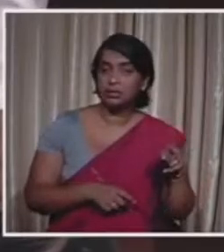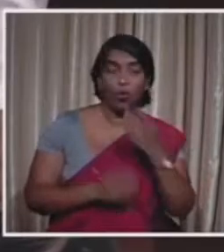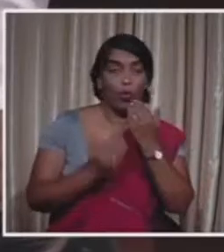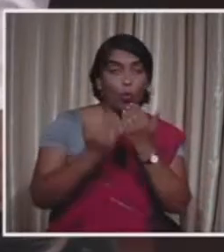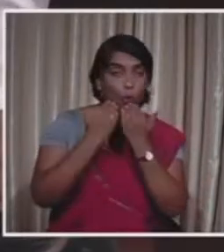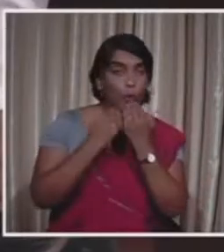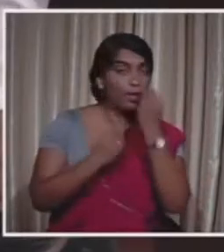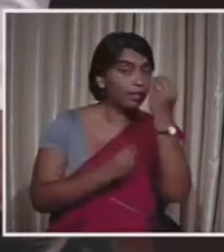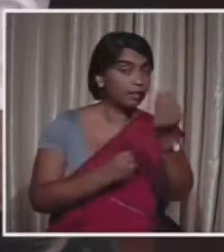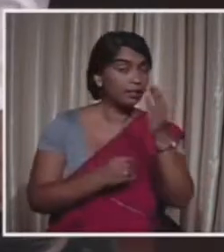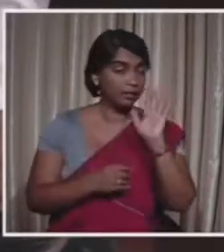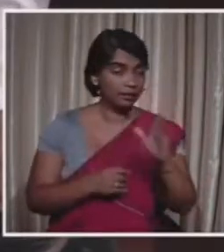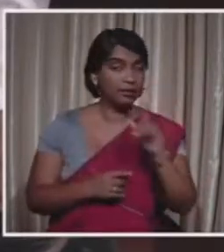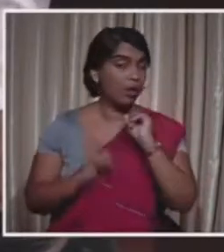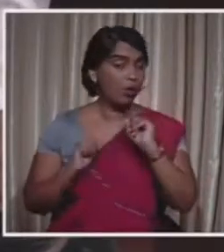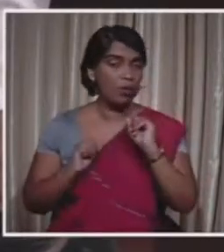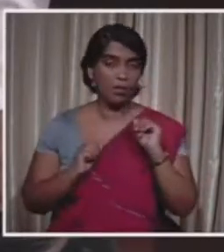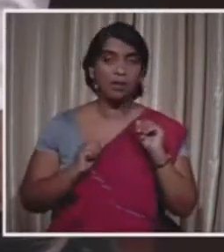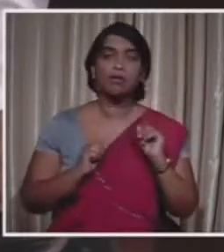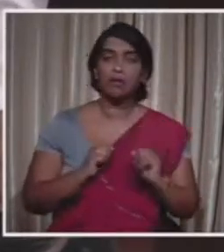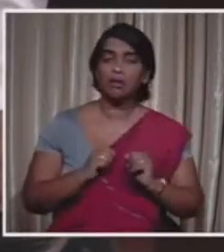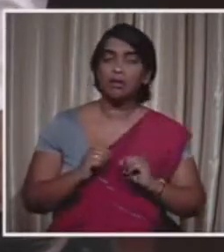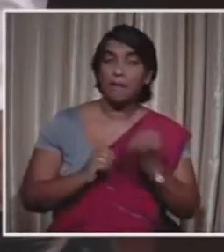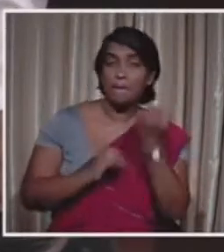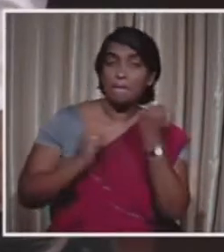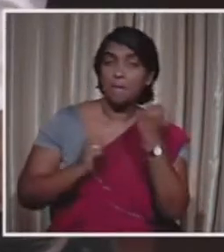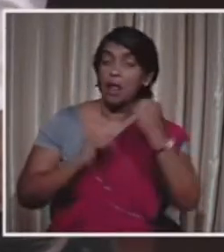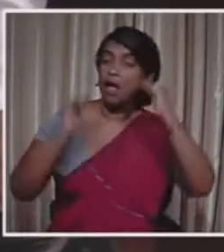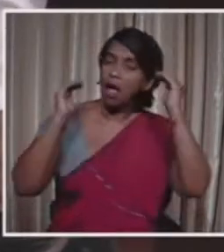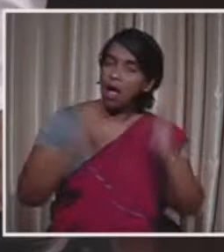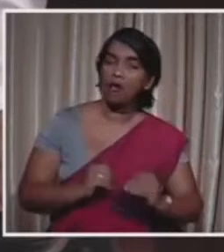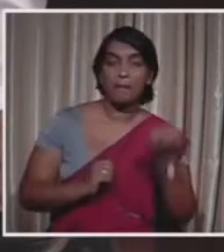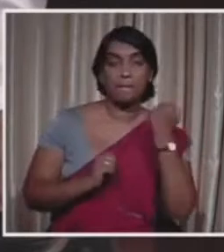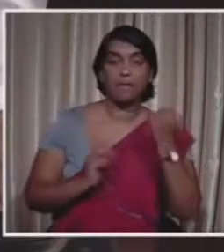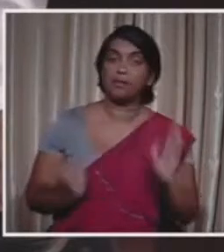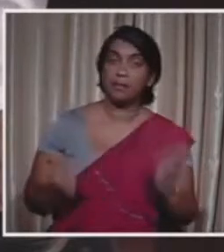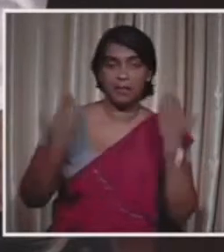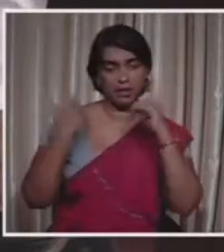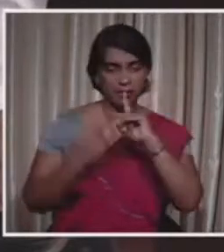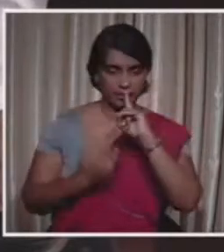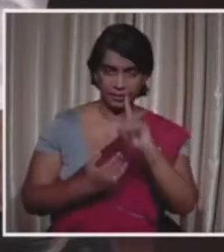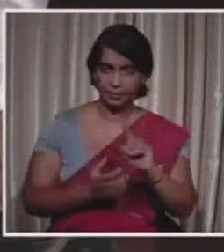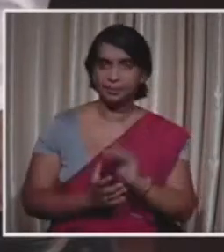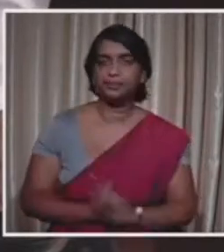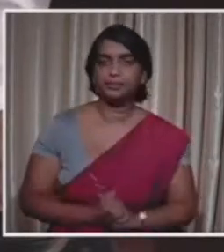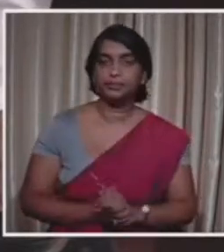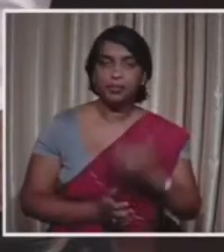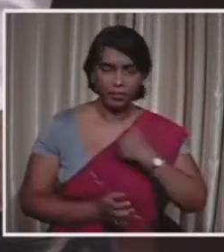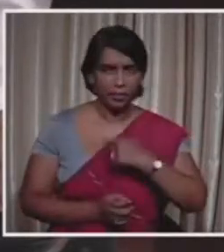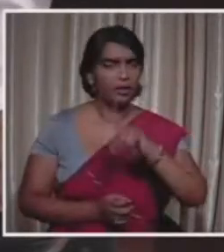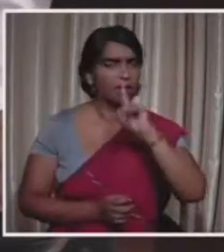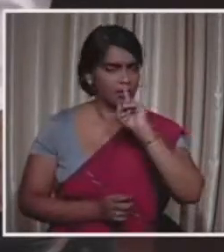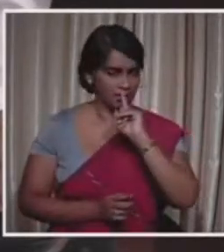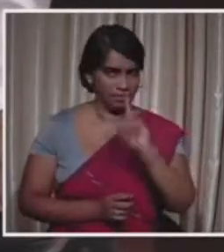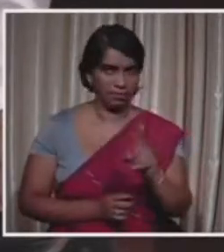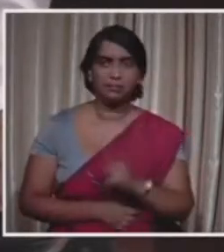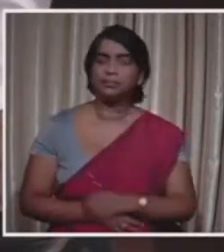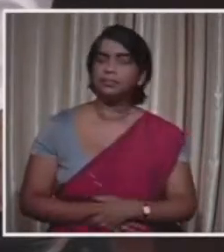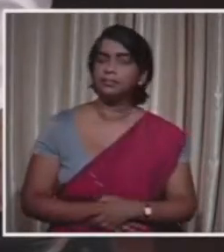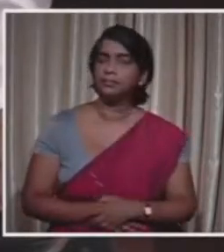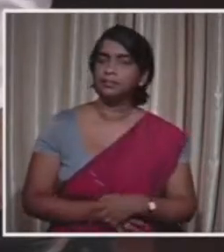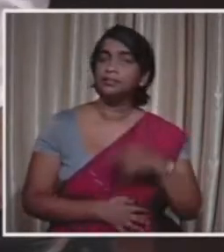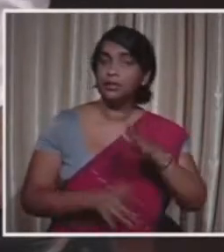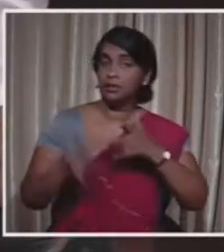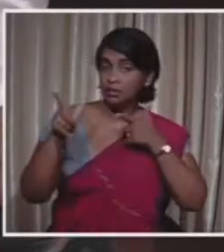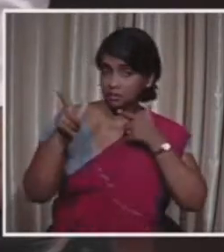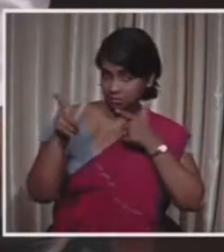upades deela tiyenne avama balaya kriyaatmaka karanna man ahanna kemathi